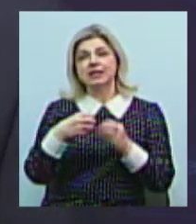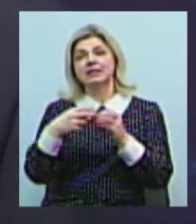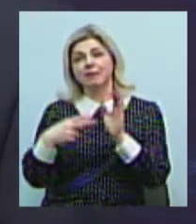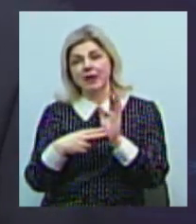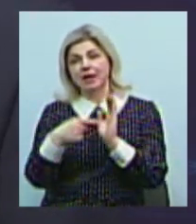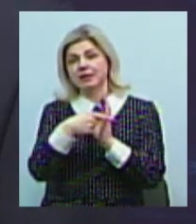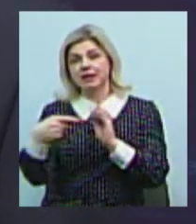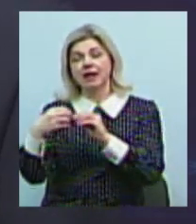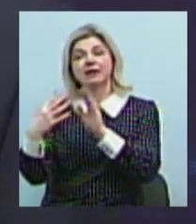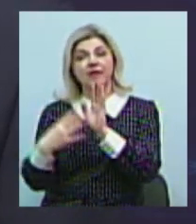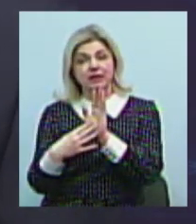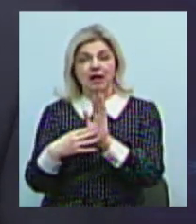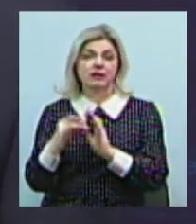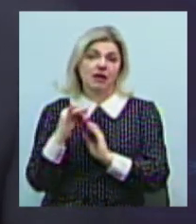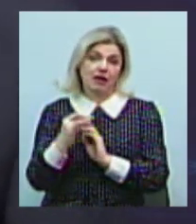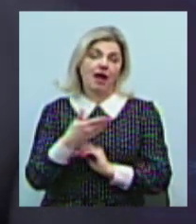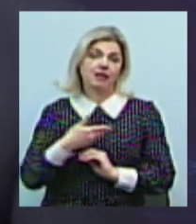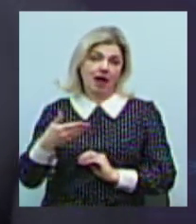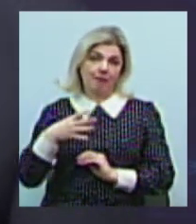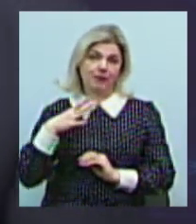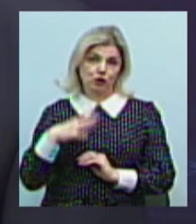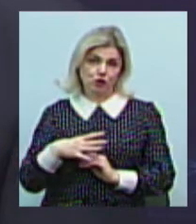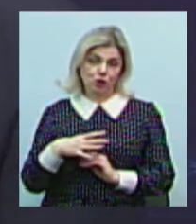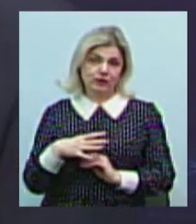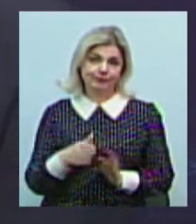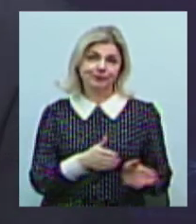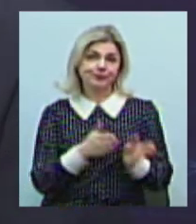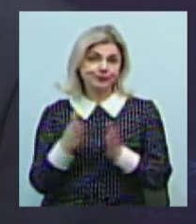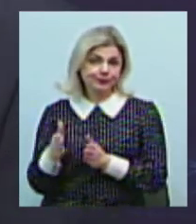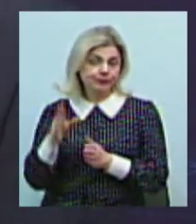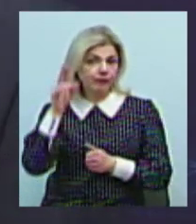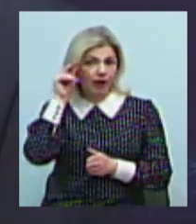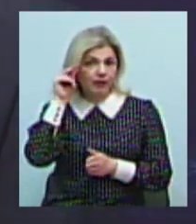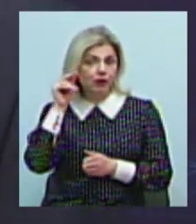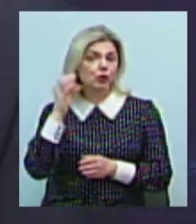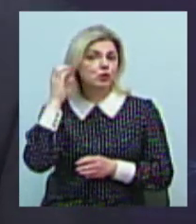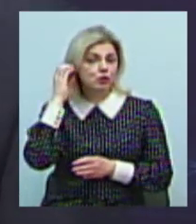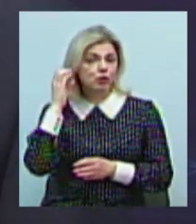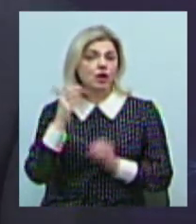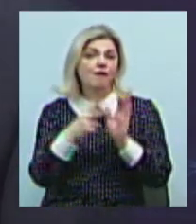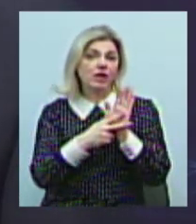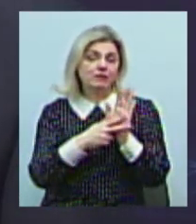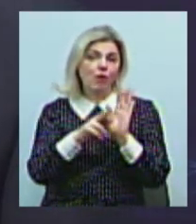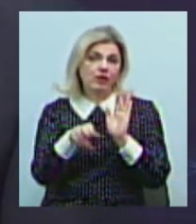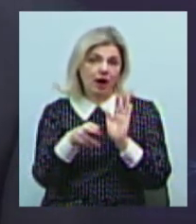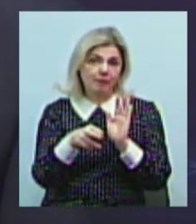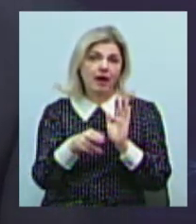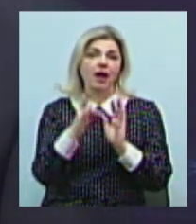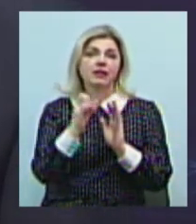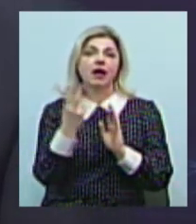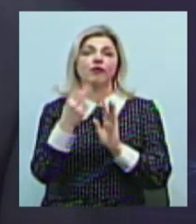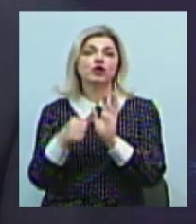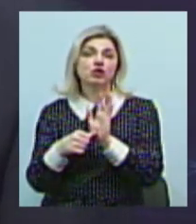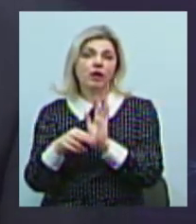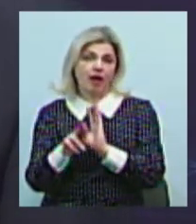2017-19. И по большому счету нам даже пришлось переносить в дату слушания с 8 декабря на 26